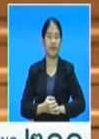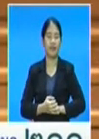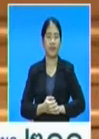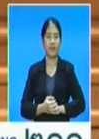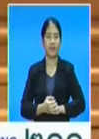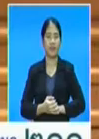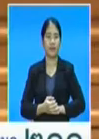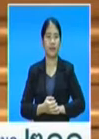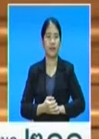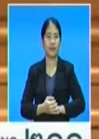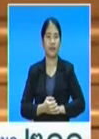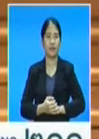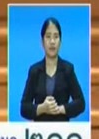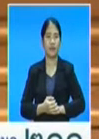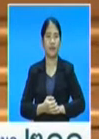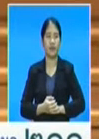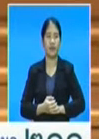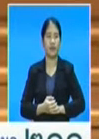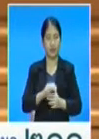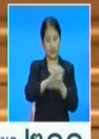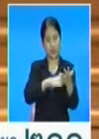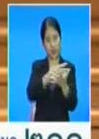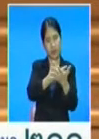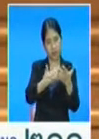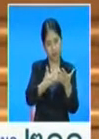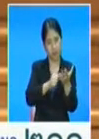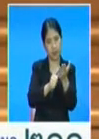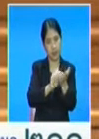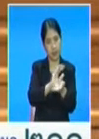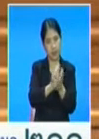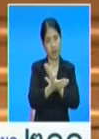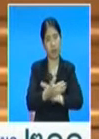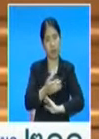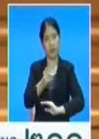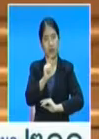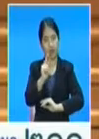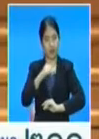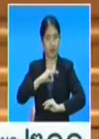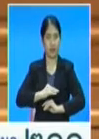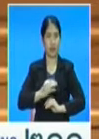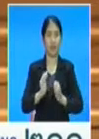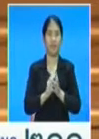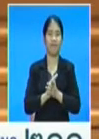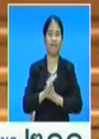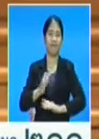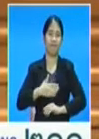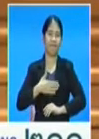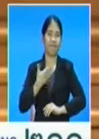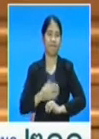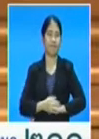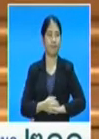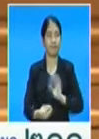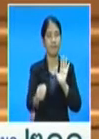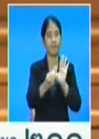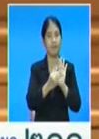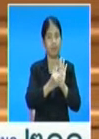สิ่งที่เราจะภูมิใจตามแผนปฏิรูปแผนนี้อีกเรื่องหนึ่งก็คือกรุงเทพมหานครจะเป็นเมืองที่มี